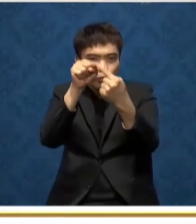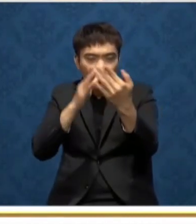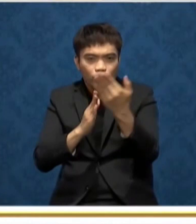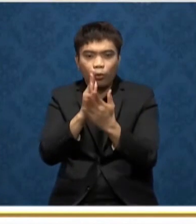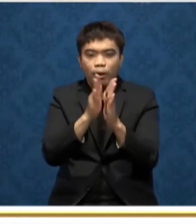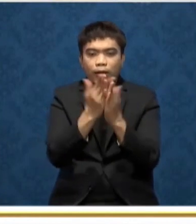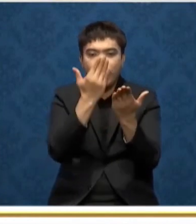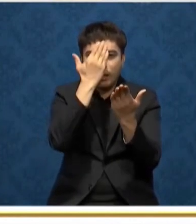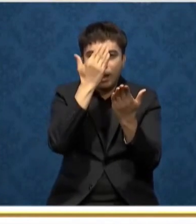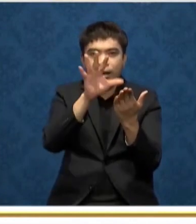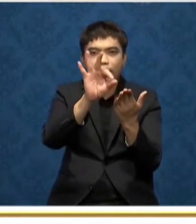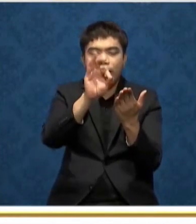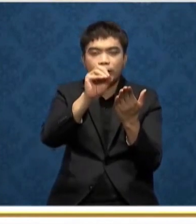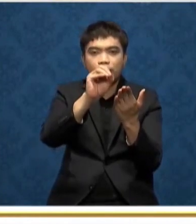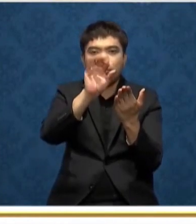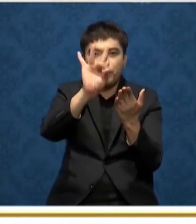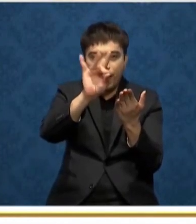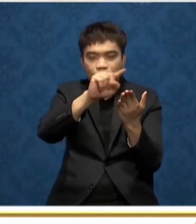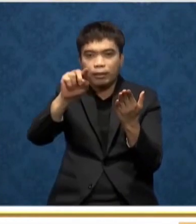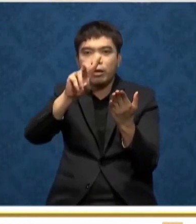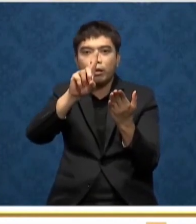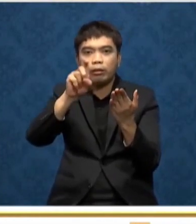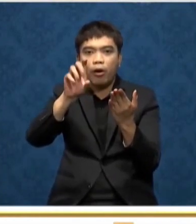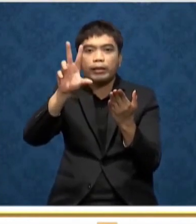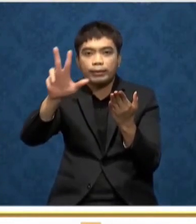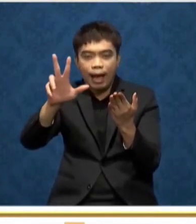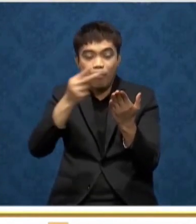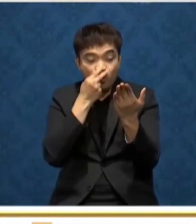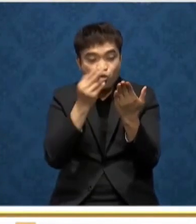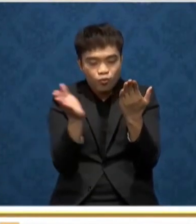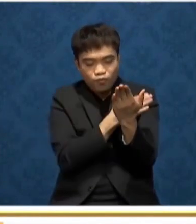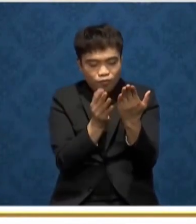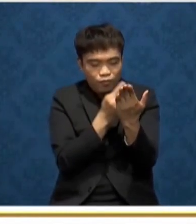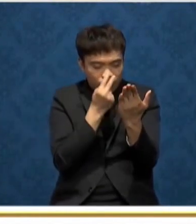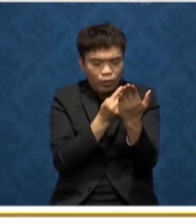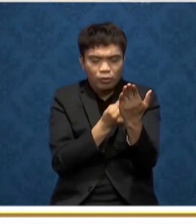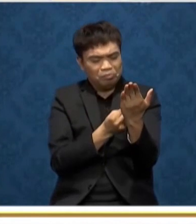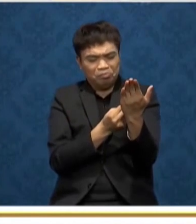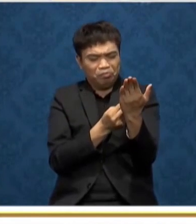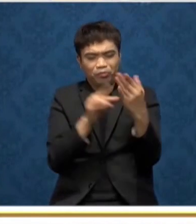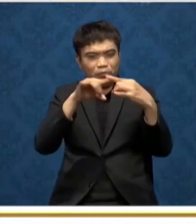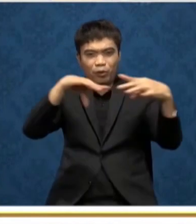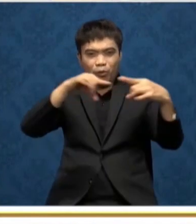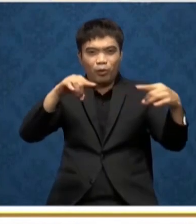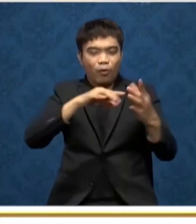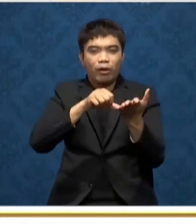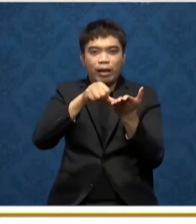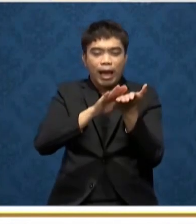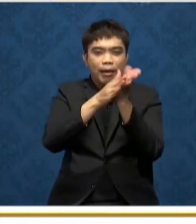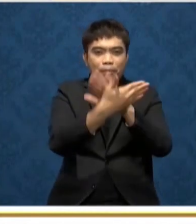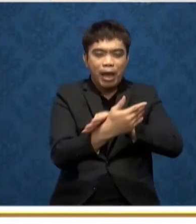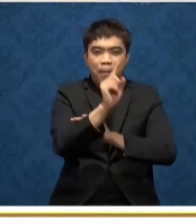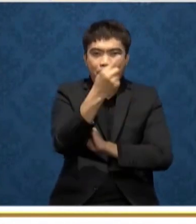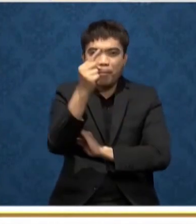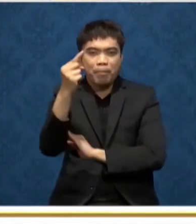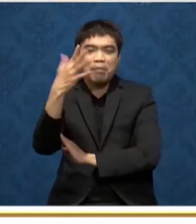ในหน้าที่ 98-103 ค่ะก็คิดว่า ไม่ได้โปริรปประเทศให้เกิดสิงใหม่ที่แตกต่